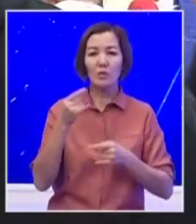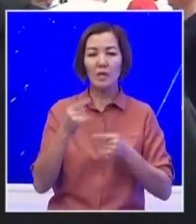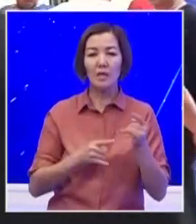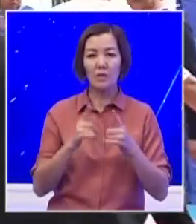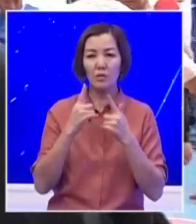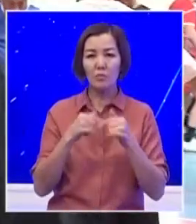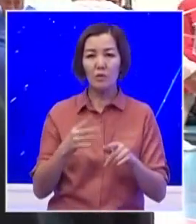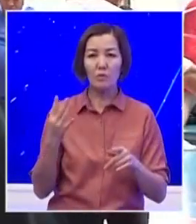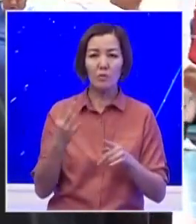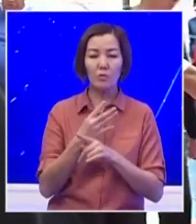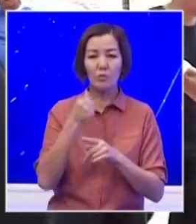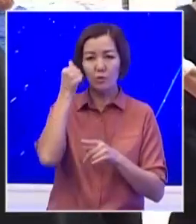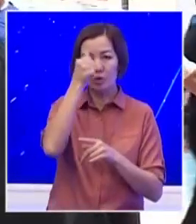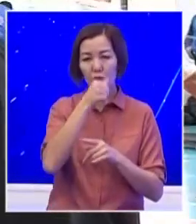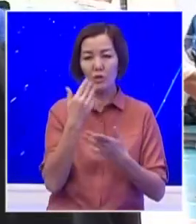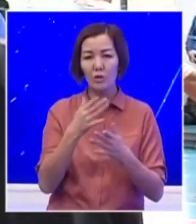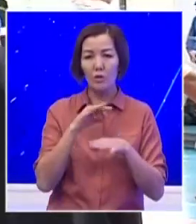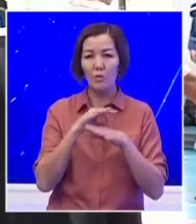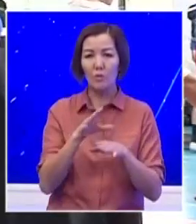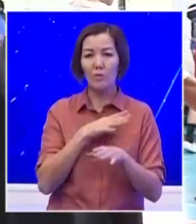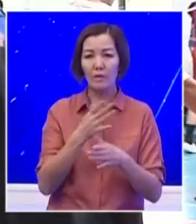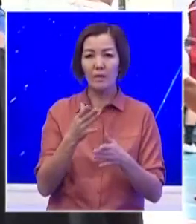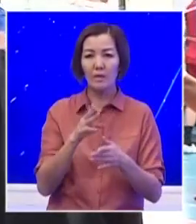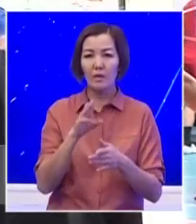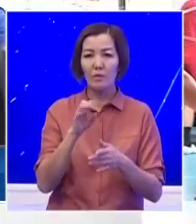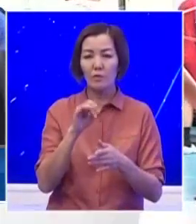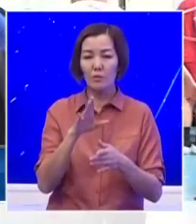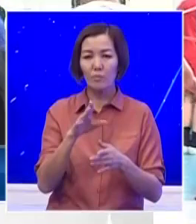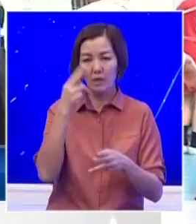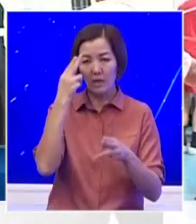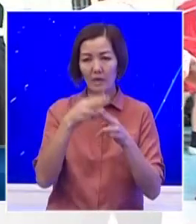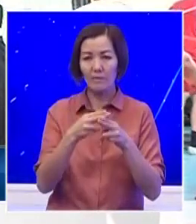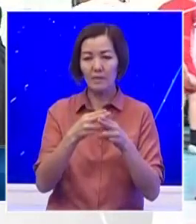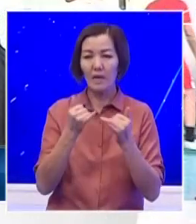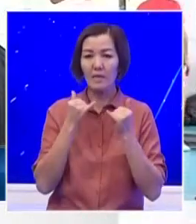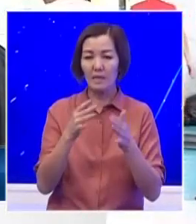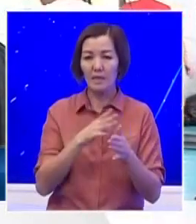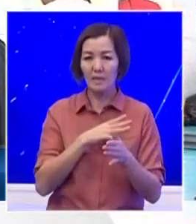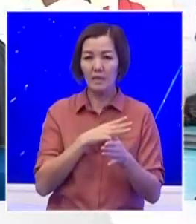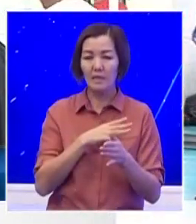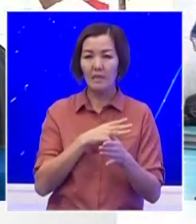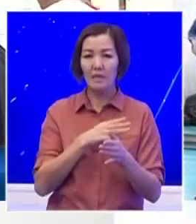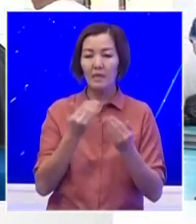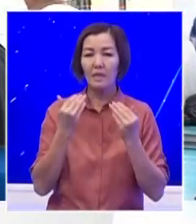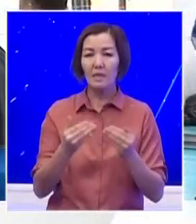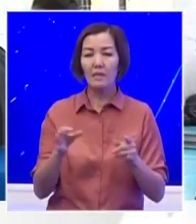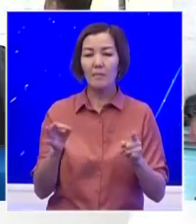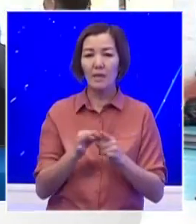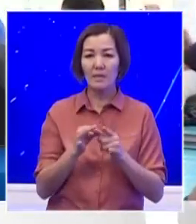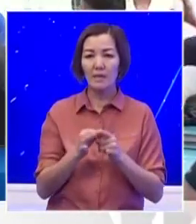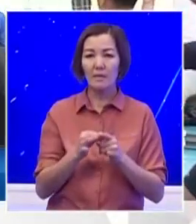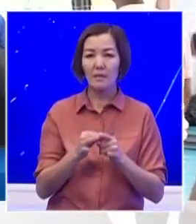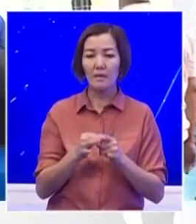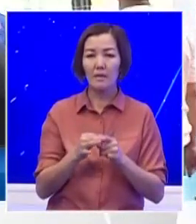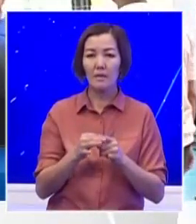биыл 4-ші жыл Тұрсынбек ағамыздың атынан осы турнирді өткізіп жатырмыз. Енді бұл мақсатымыз біз